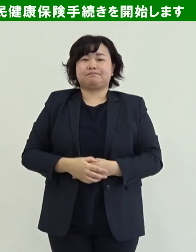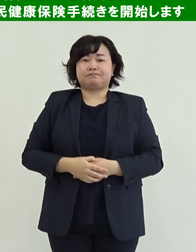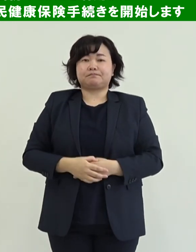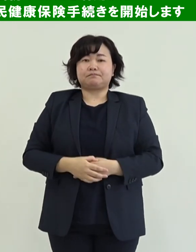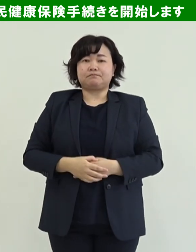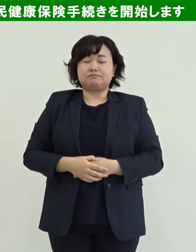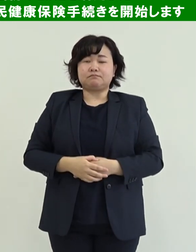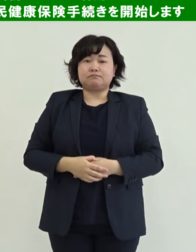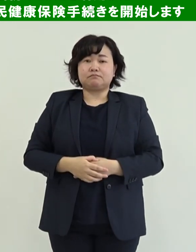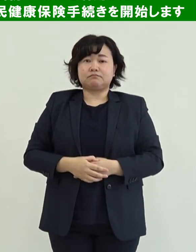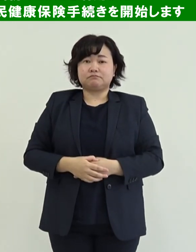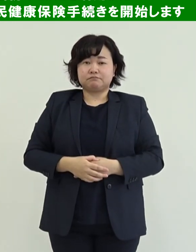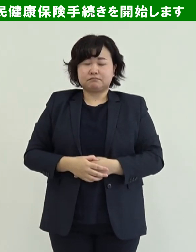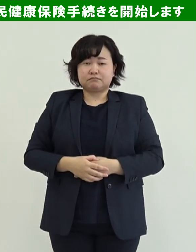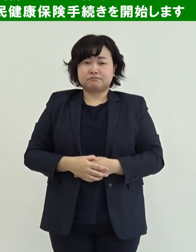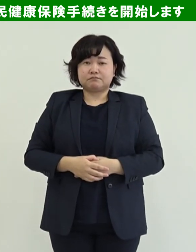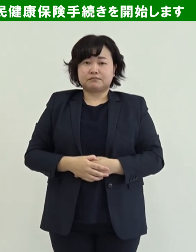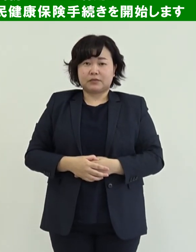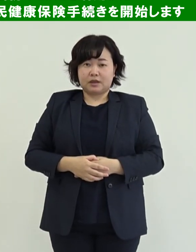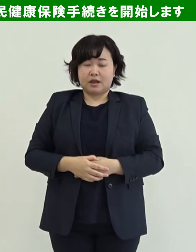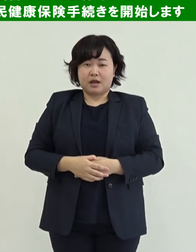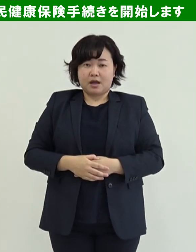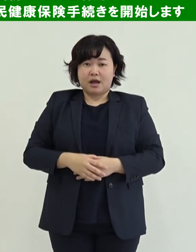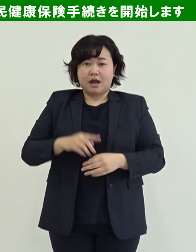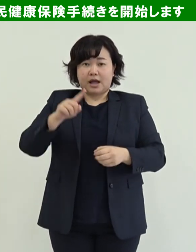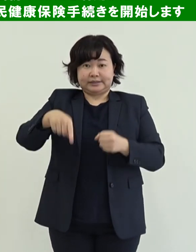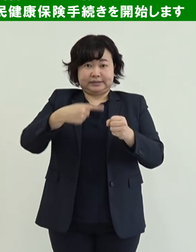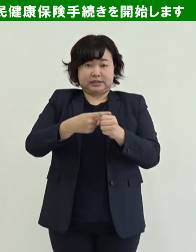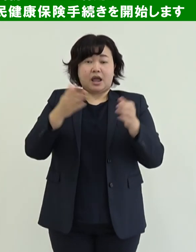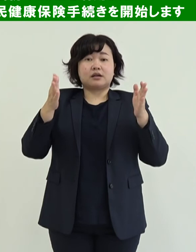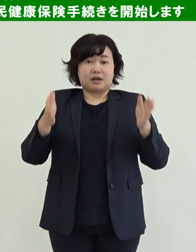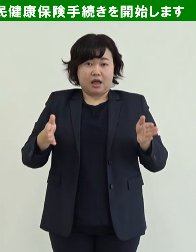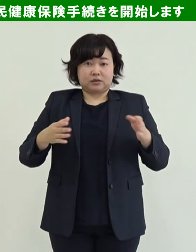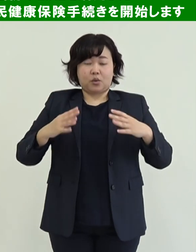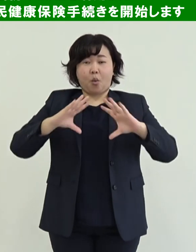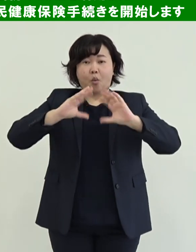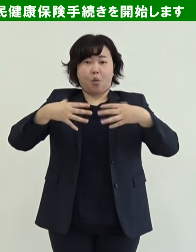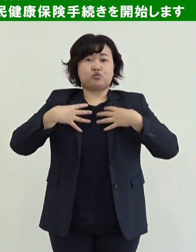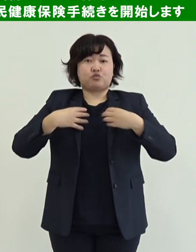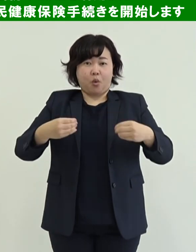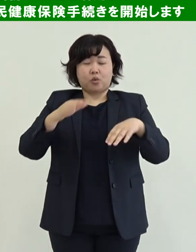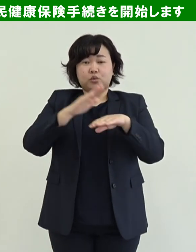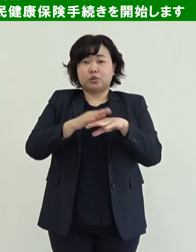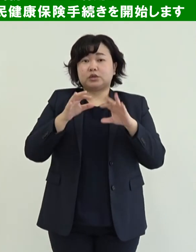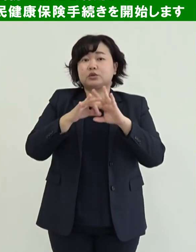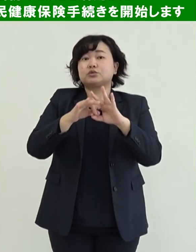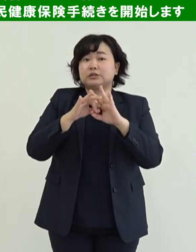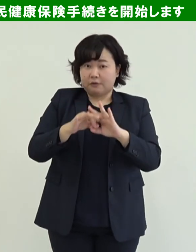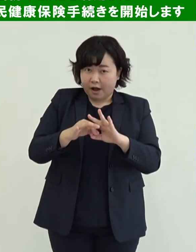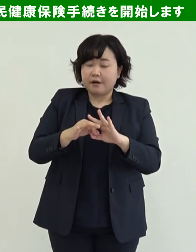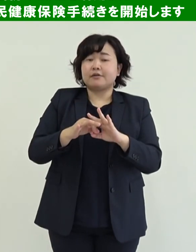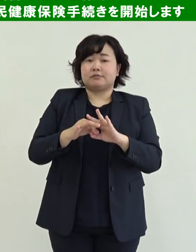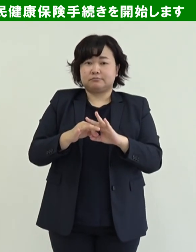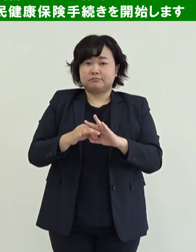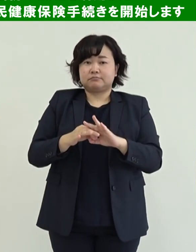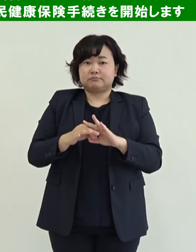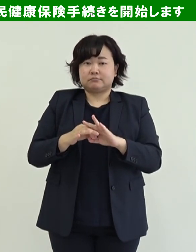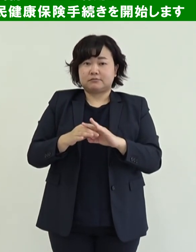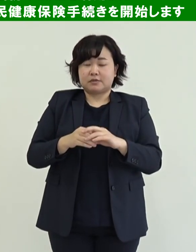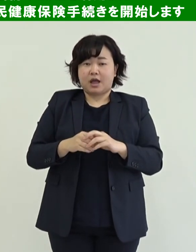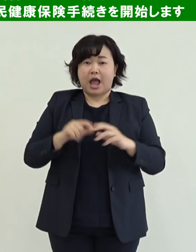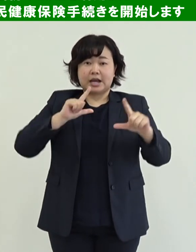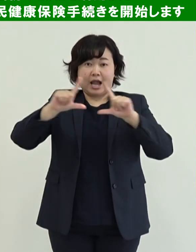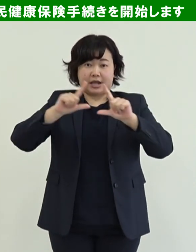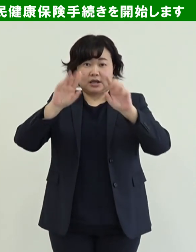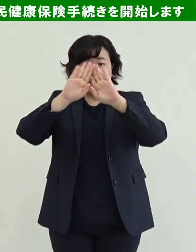ますあのちなみにですねあの年間でですねこの国保の手続きの中で今あの今回ライン化をする